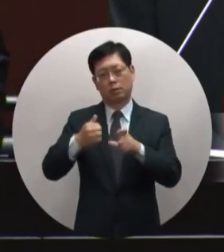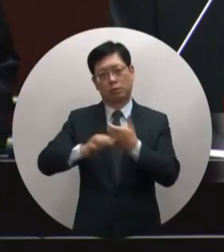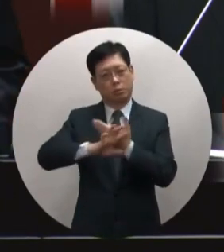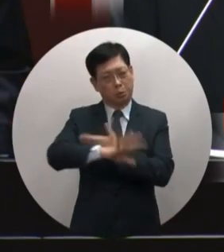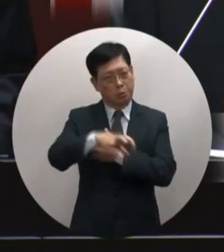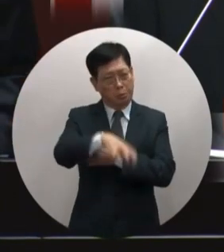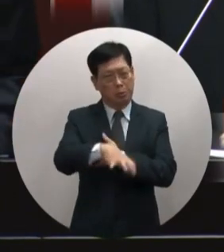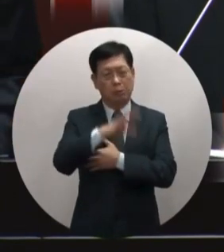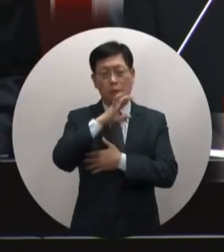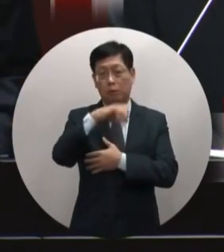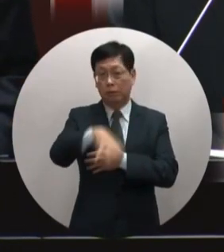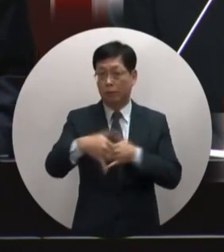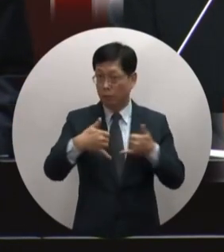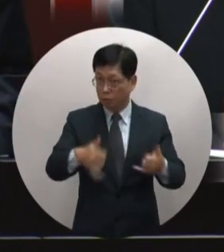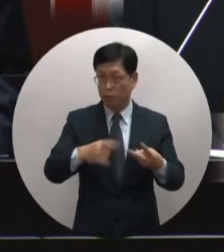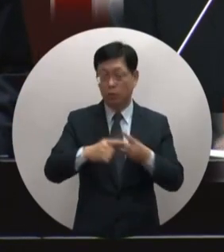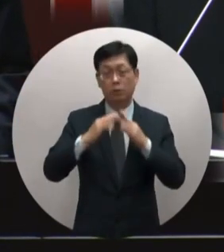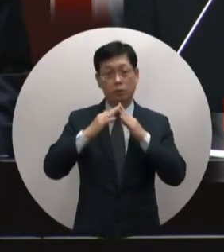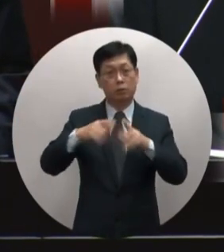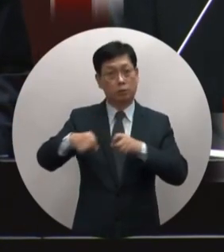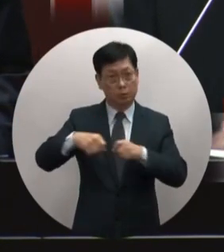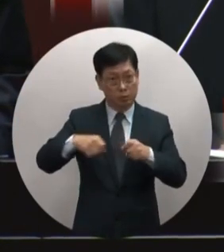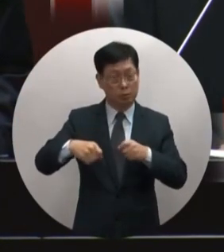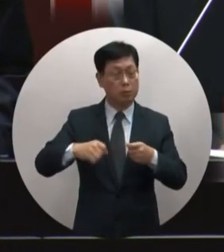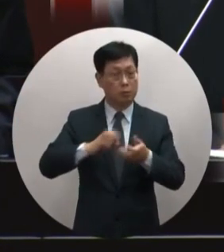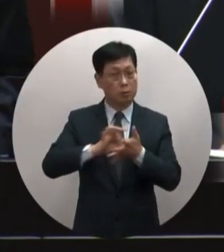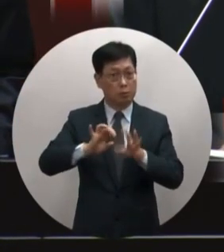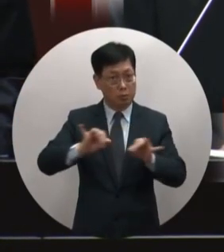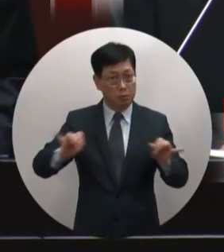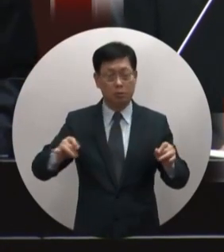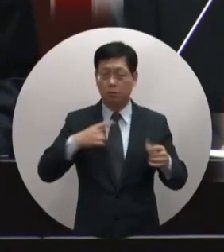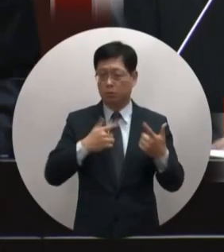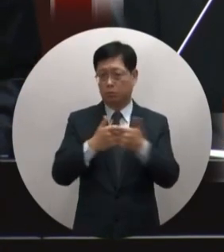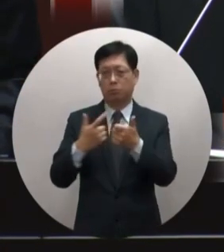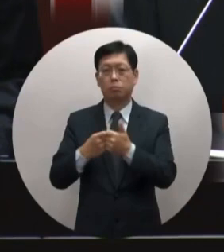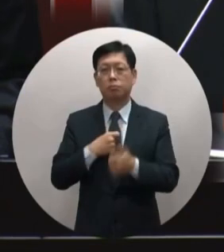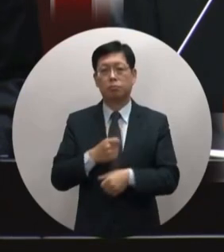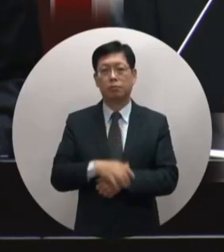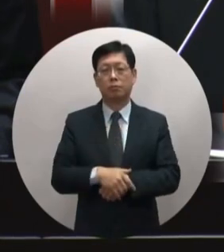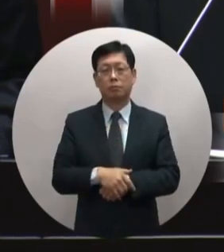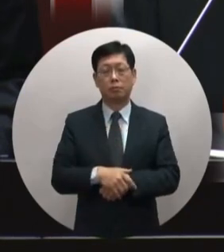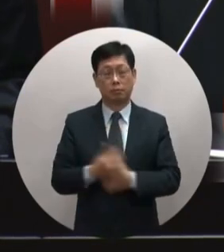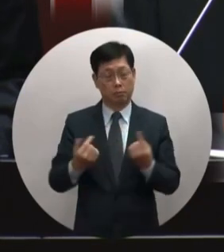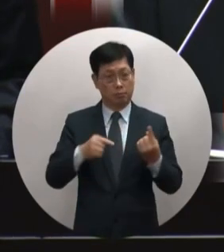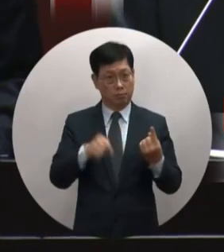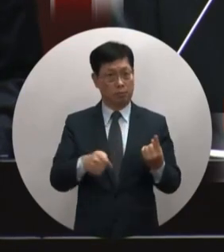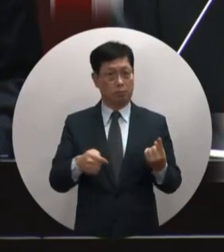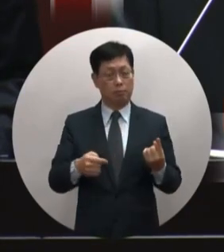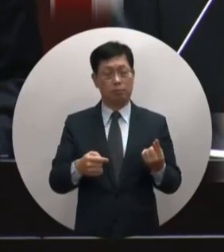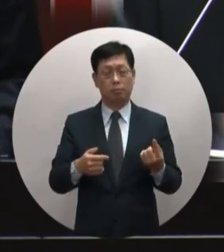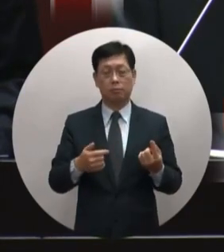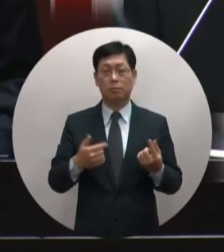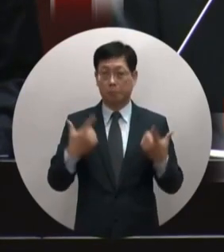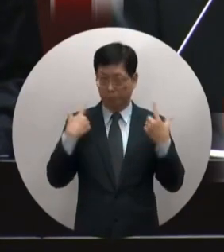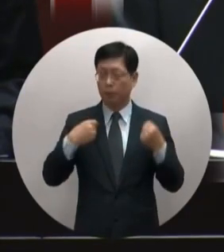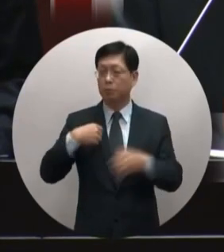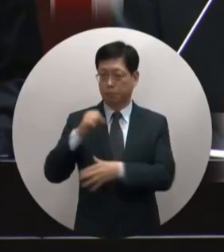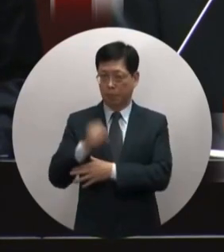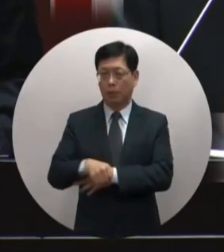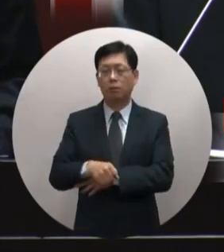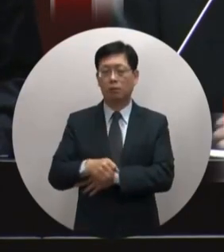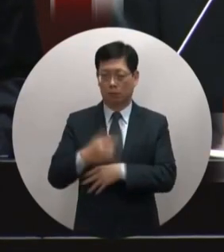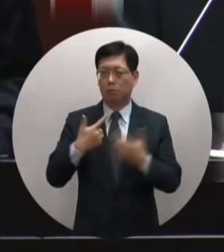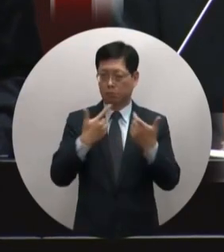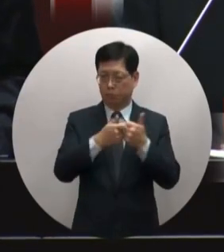包括地方道路跟都市計畫還有這些配合所以這個部分我們就已經同意了